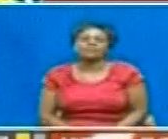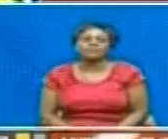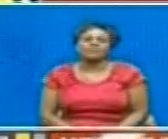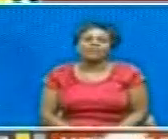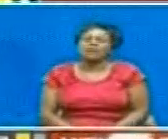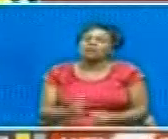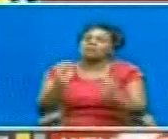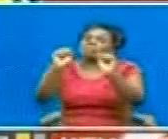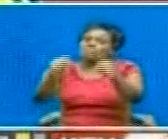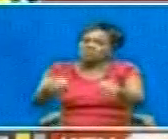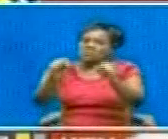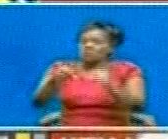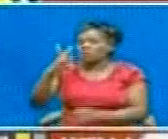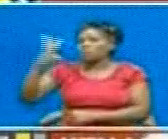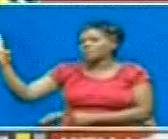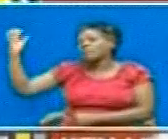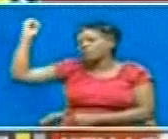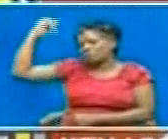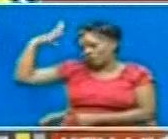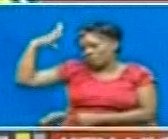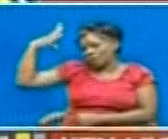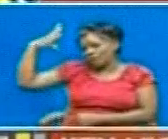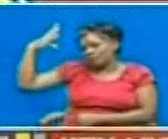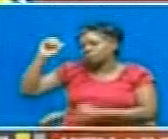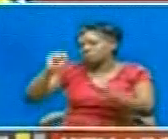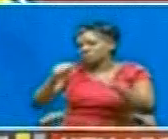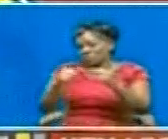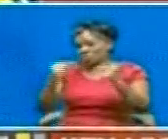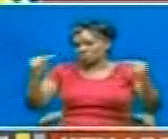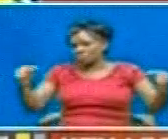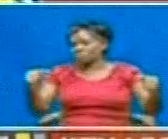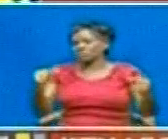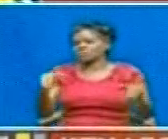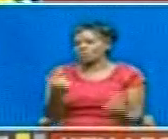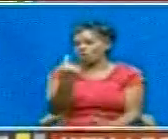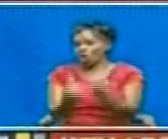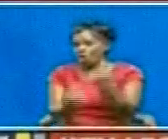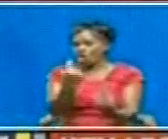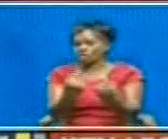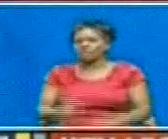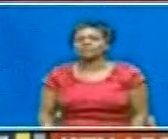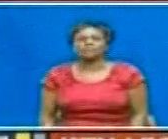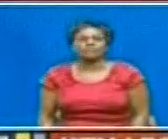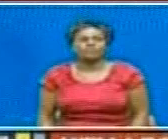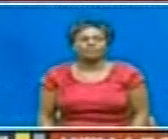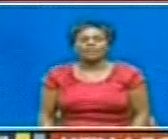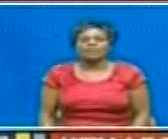Sofapaka. Na labda pia naona Western team wanacheza vizuri, wanaweza kupatia upinzani ambao unatakikana. Na